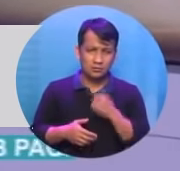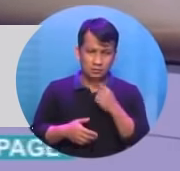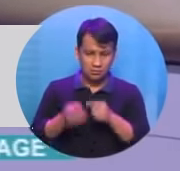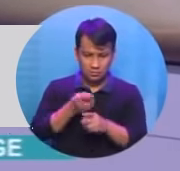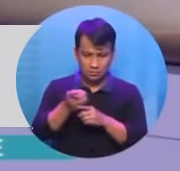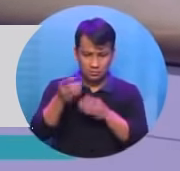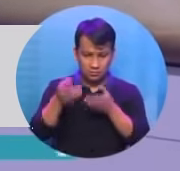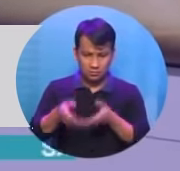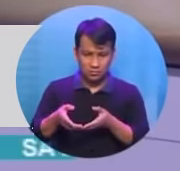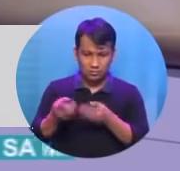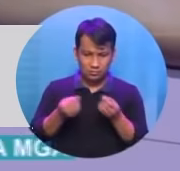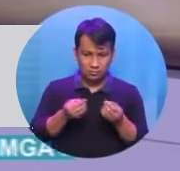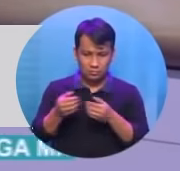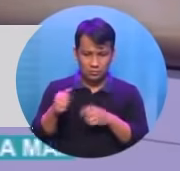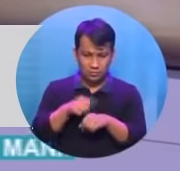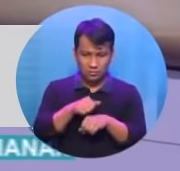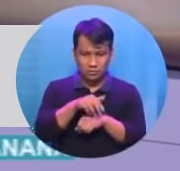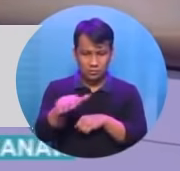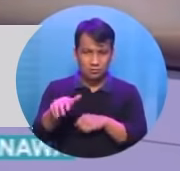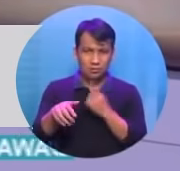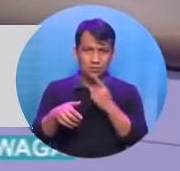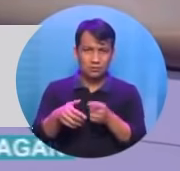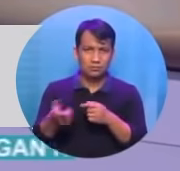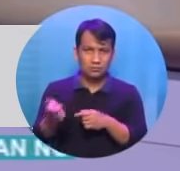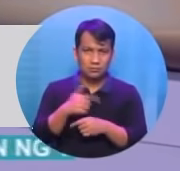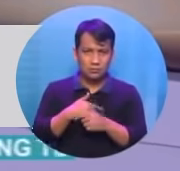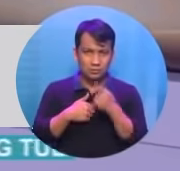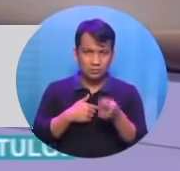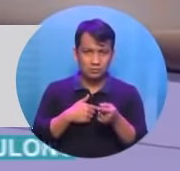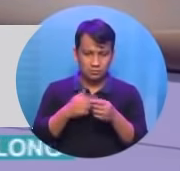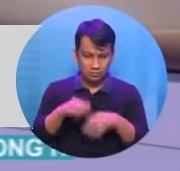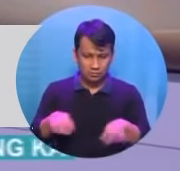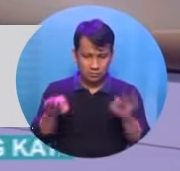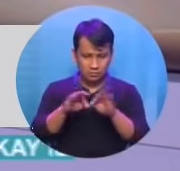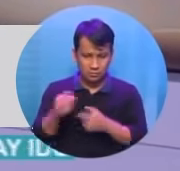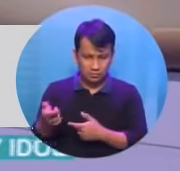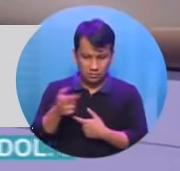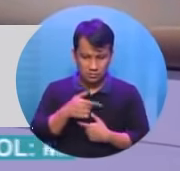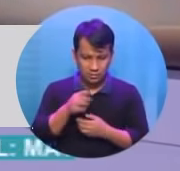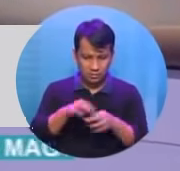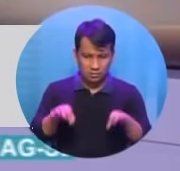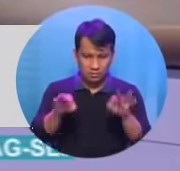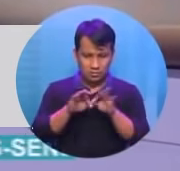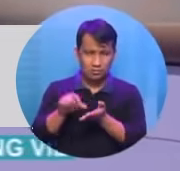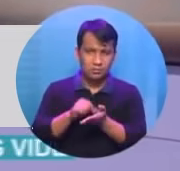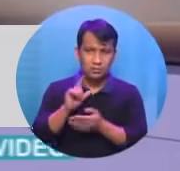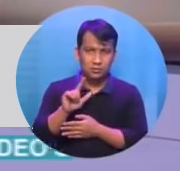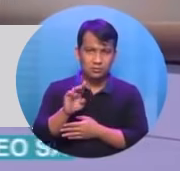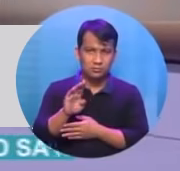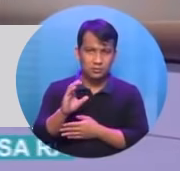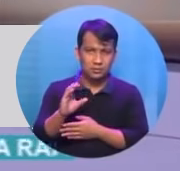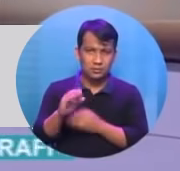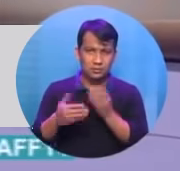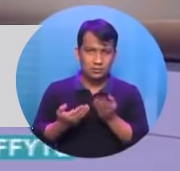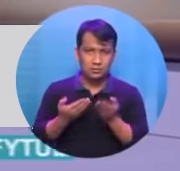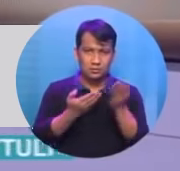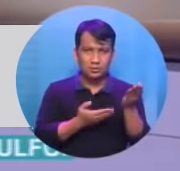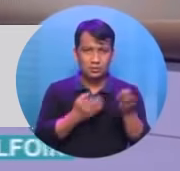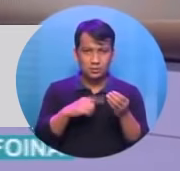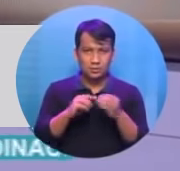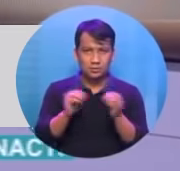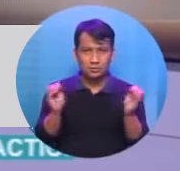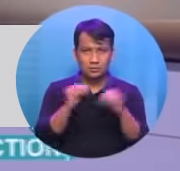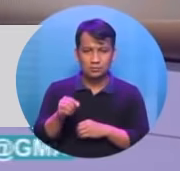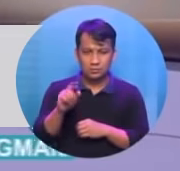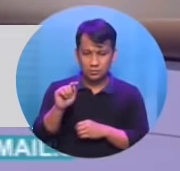Ha. Gagawin na po namin yung inyong advice, Director. Sige po, kung mapadala din niya ako ng kumasi photocopies lang ng ano, para ma-endorse ko rin po sa